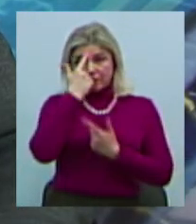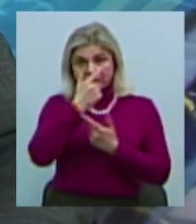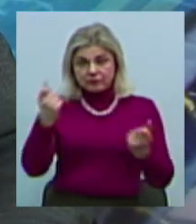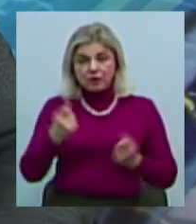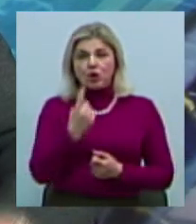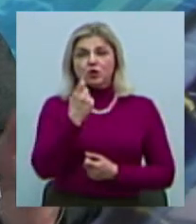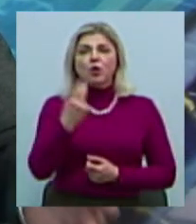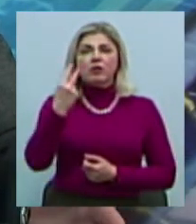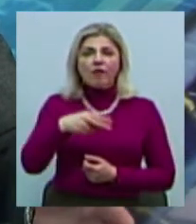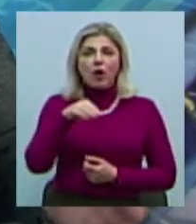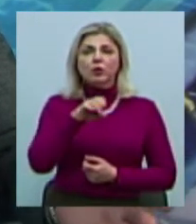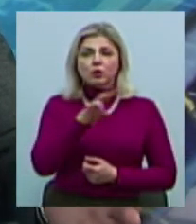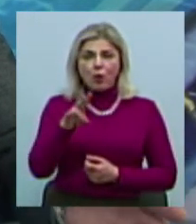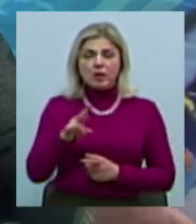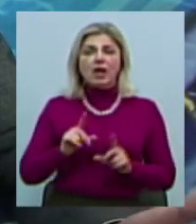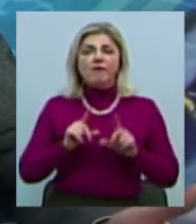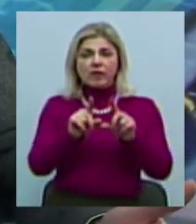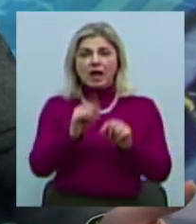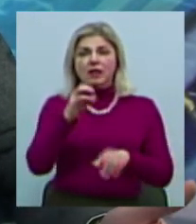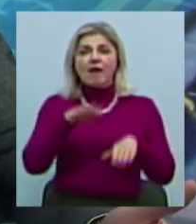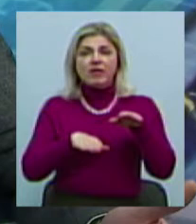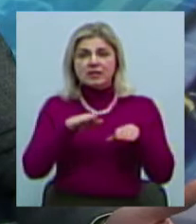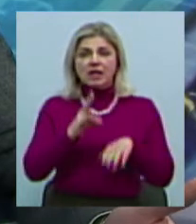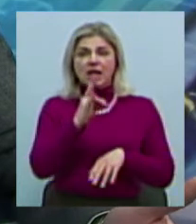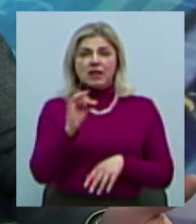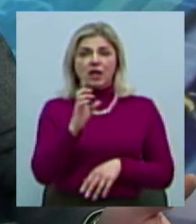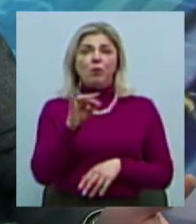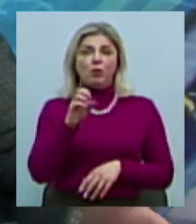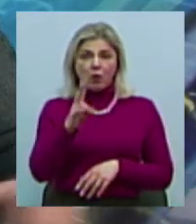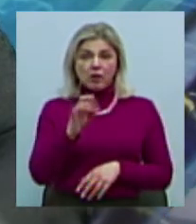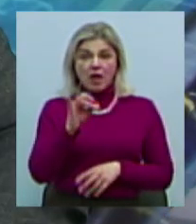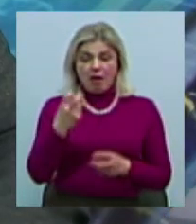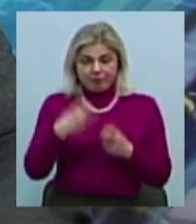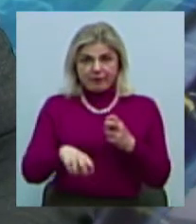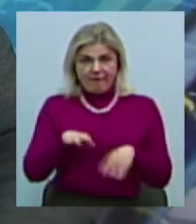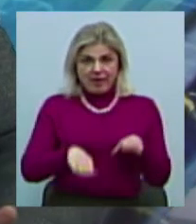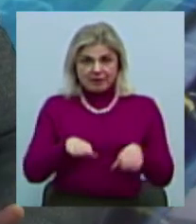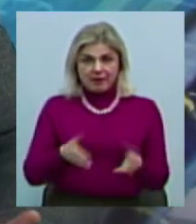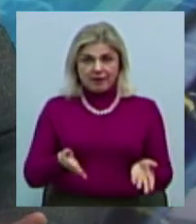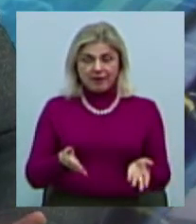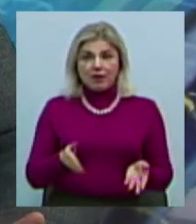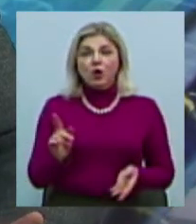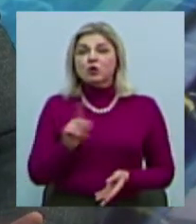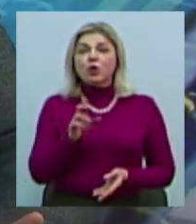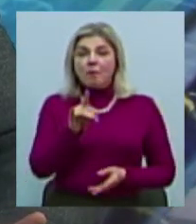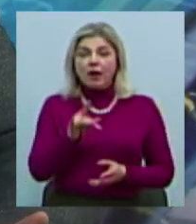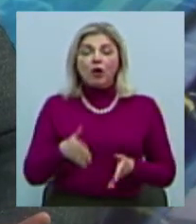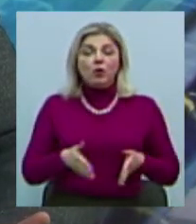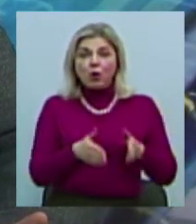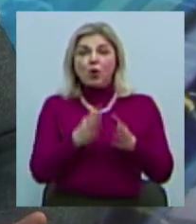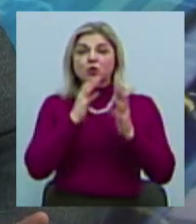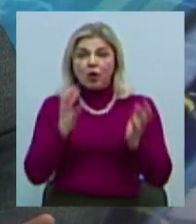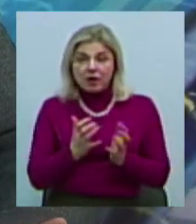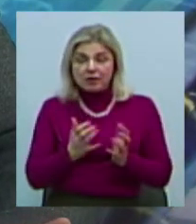ли не 120 тонн там заехало, там на весы не было, но и сломали им весы там, да. Поэтому, чтобы дорога сохранилась, естественно,